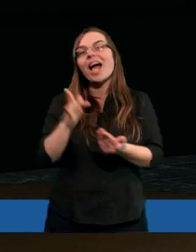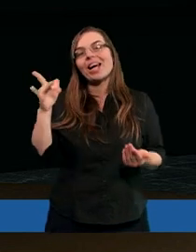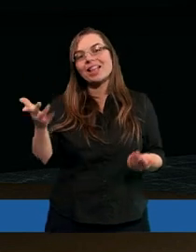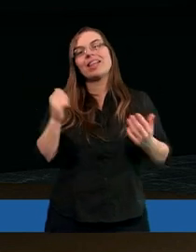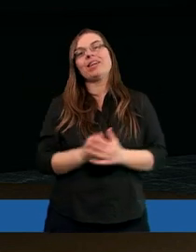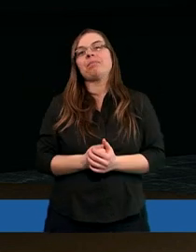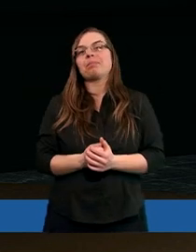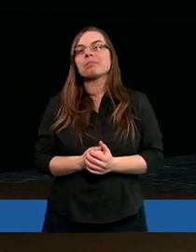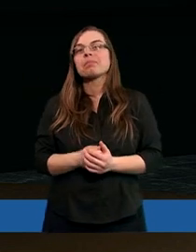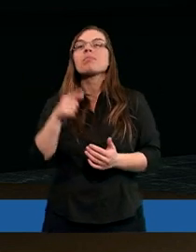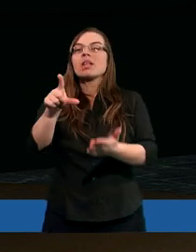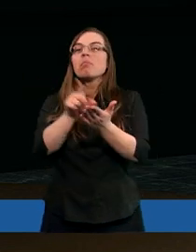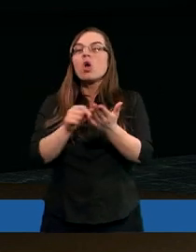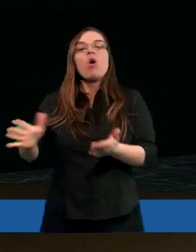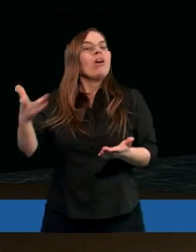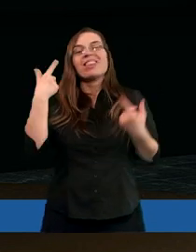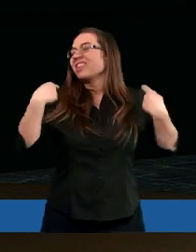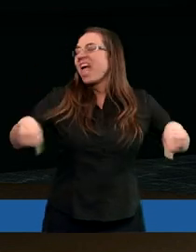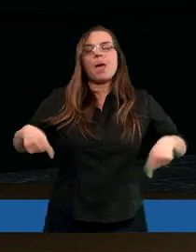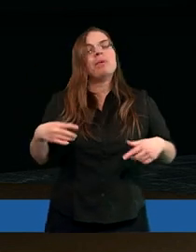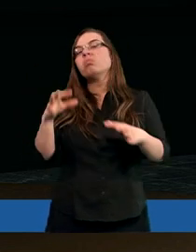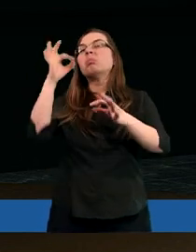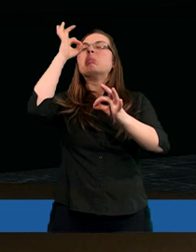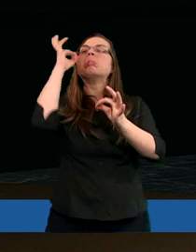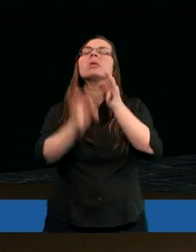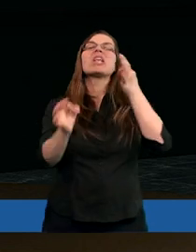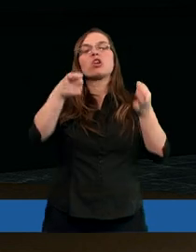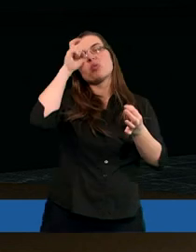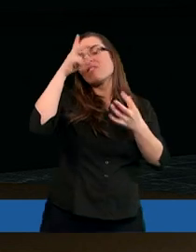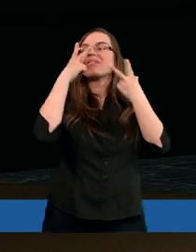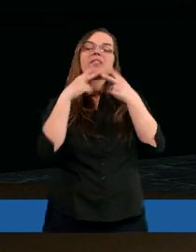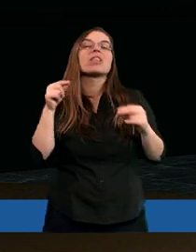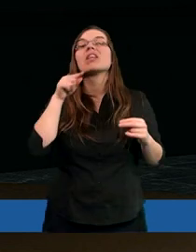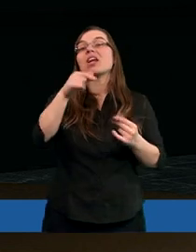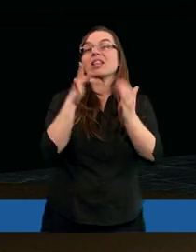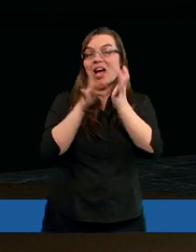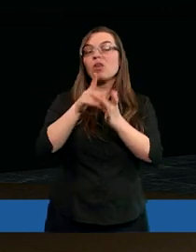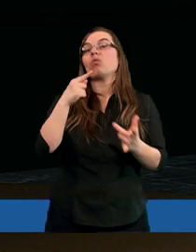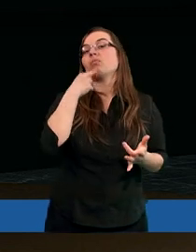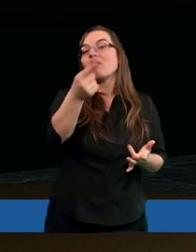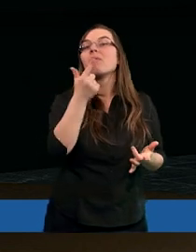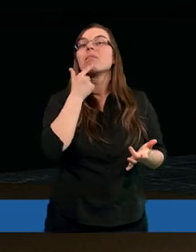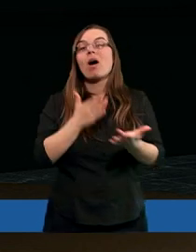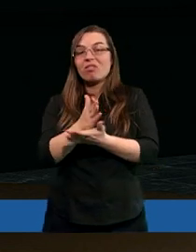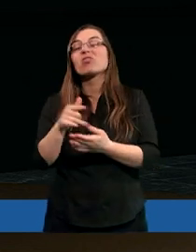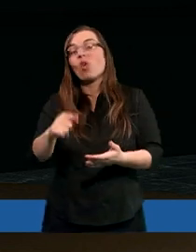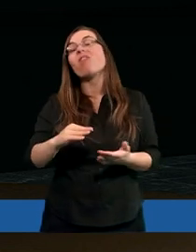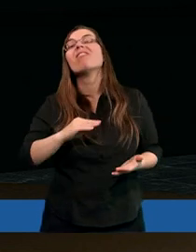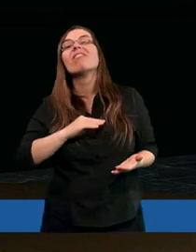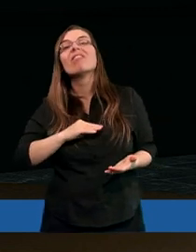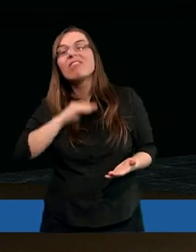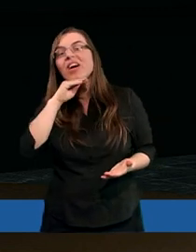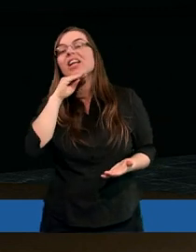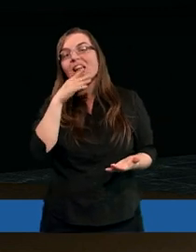Więc Piotr nie był ideałem. Jezus mu powiedział małowierny. No to wystarczy, że